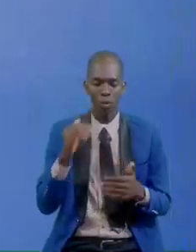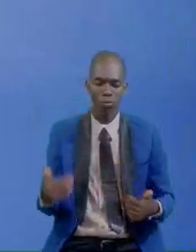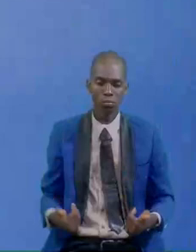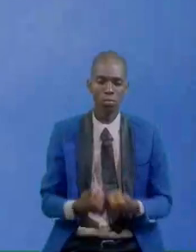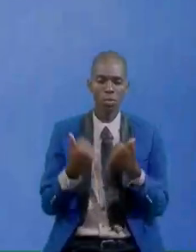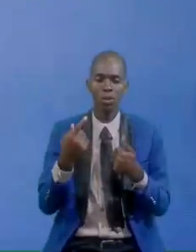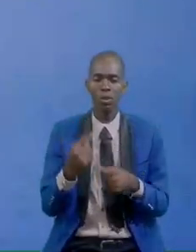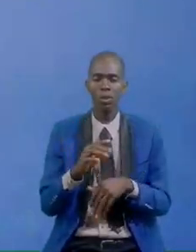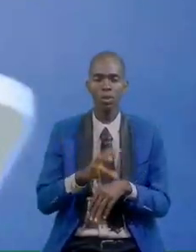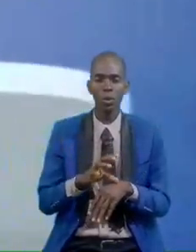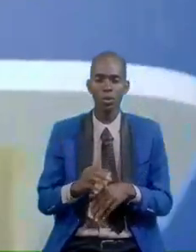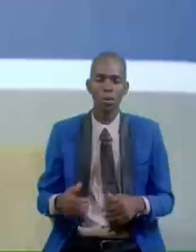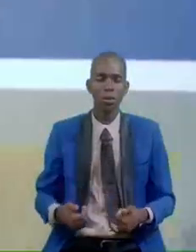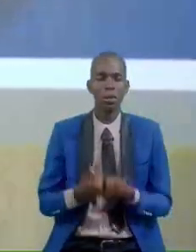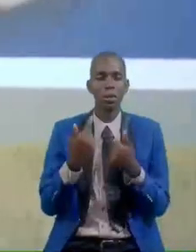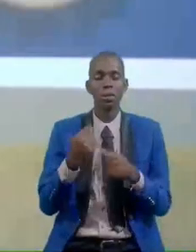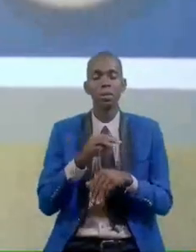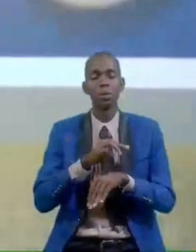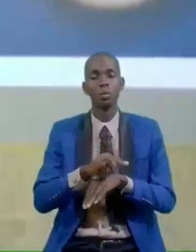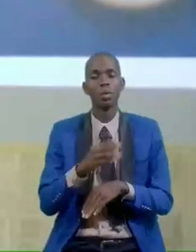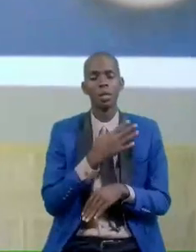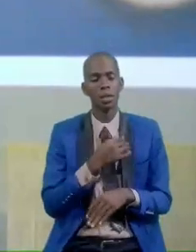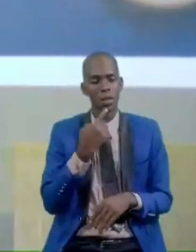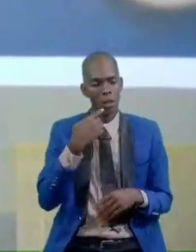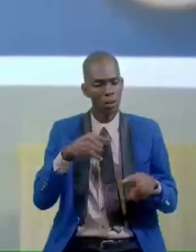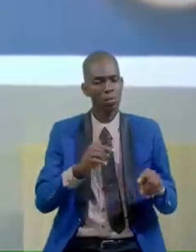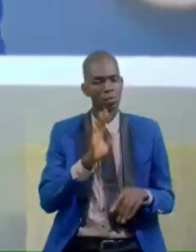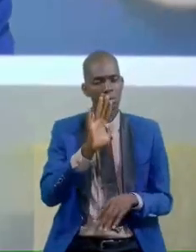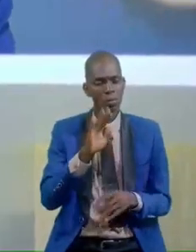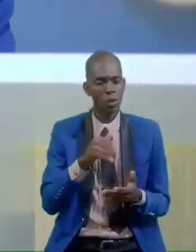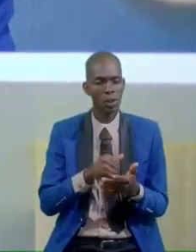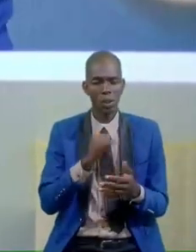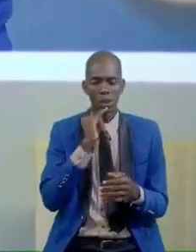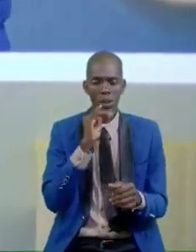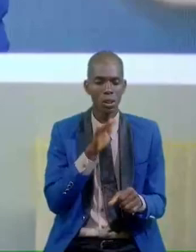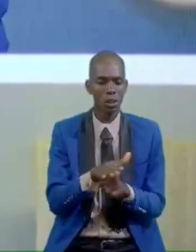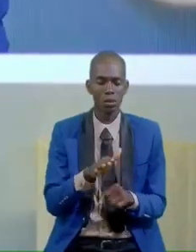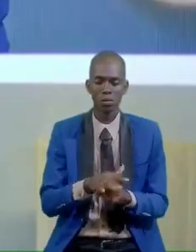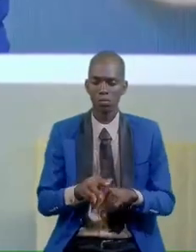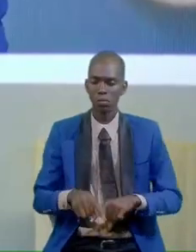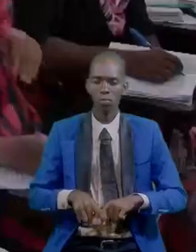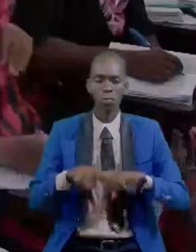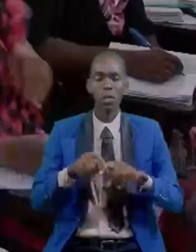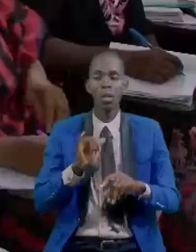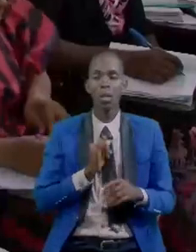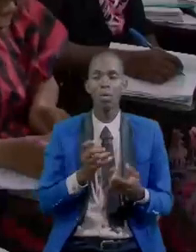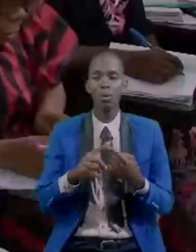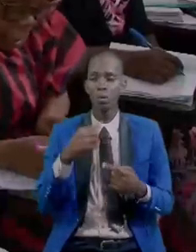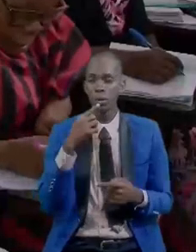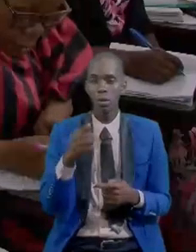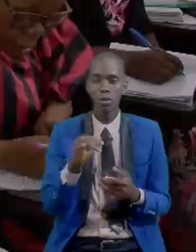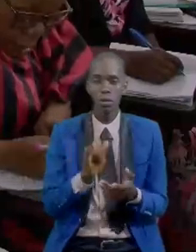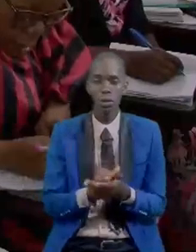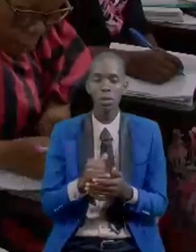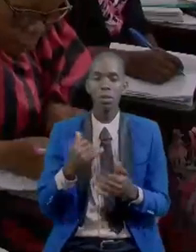des élites qui vont défier les ministères, et leur dire « Assez, c'est assez ». Et je viens vous dire ce matin, assez c'est